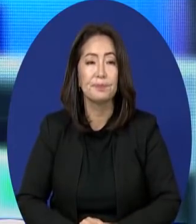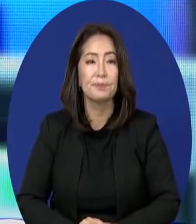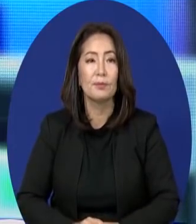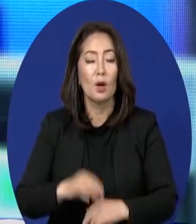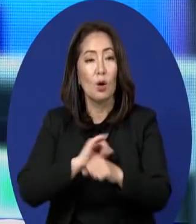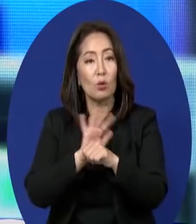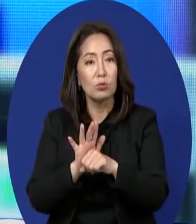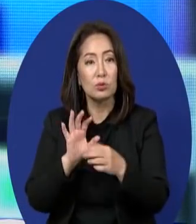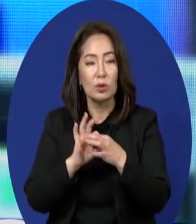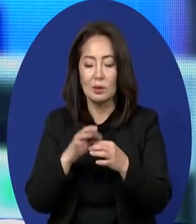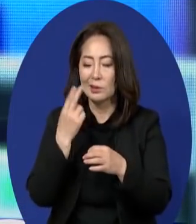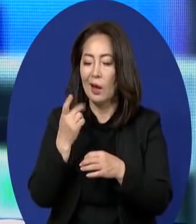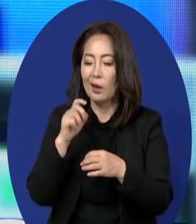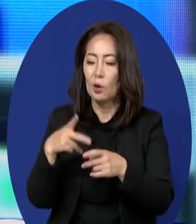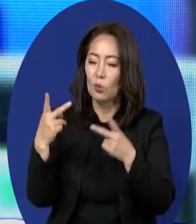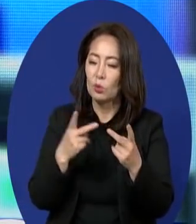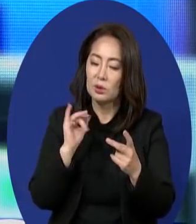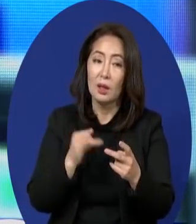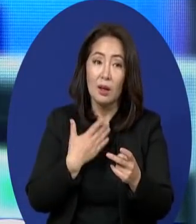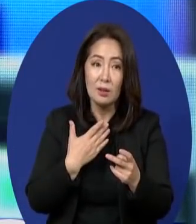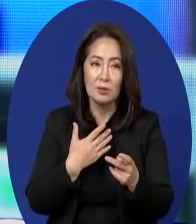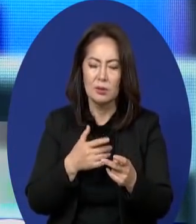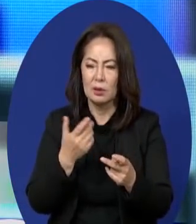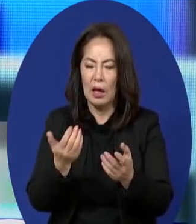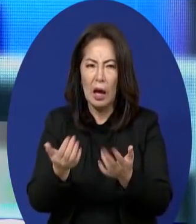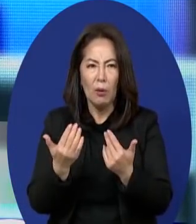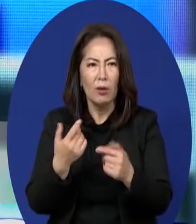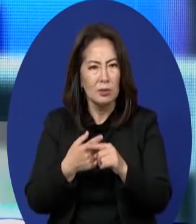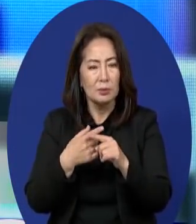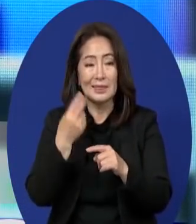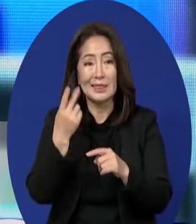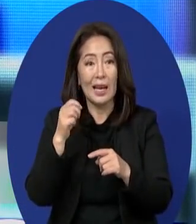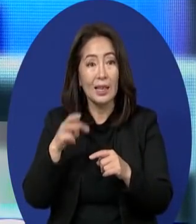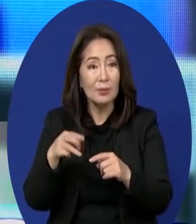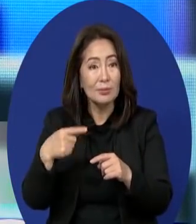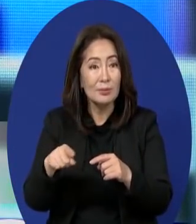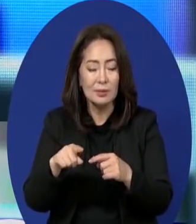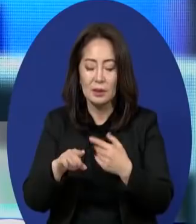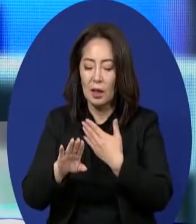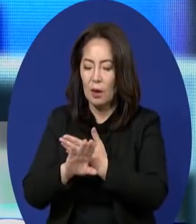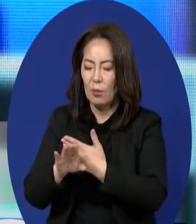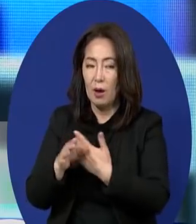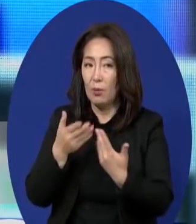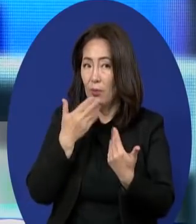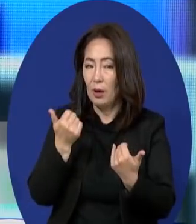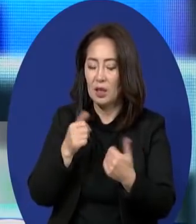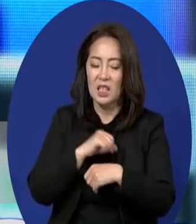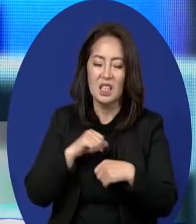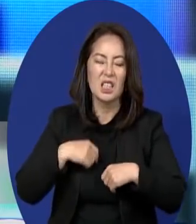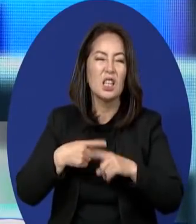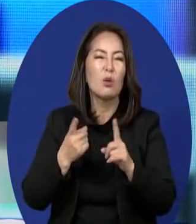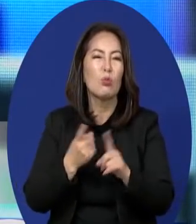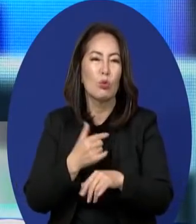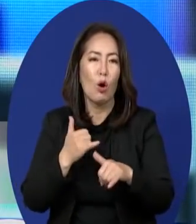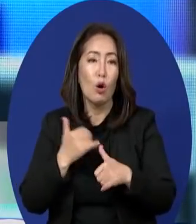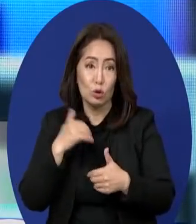Цар дахлын үед цахим үйлчилгээ идэвхжиж хэрэглээ эрс өсөж байна. Гэвч цахим хэрэглээний аюулгүй байдлаа хангаагүйгээс иргэдэг гэмт хэргийн хохирогч болсоор